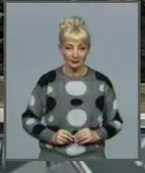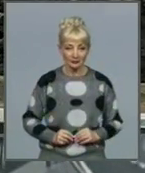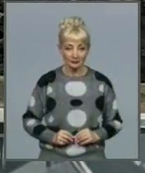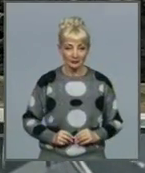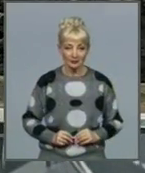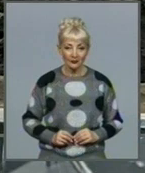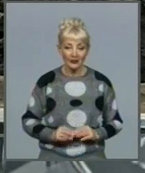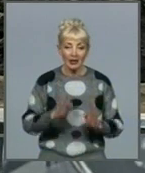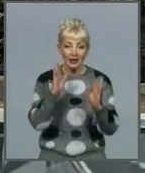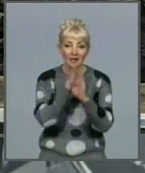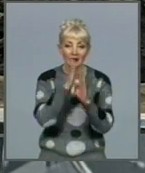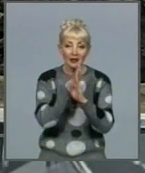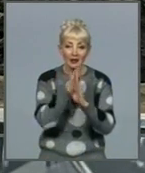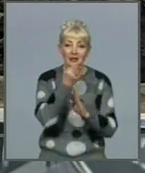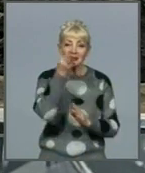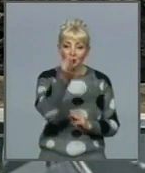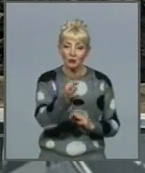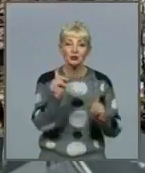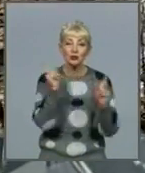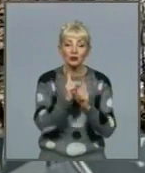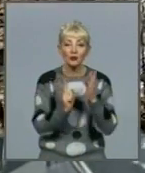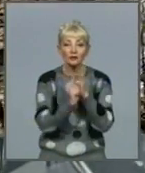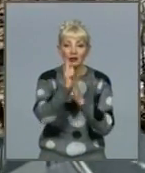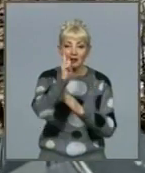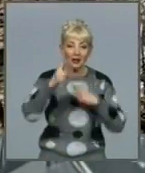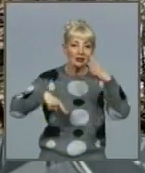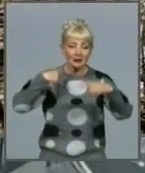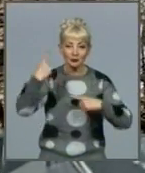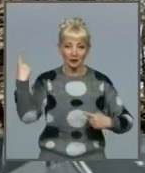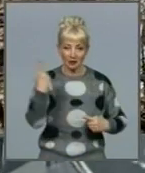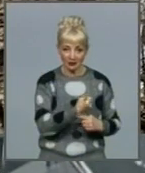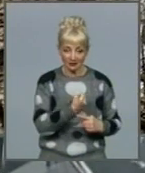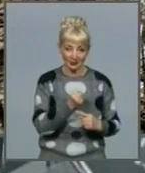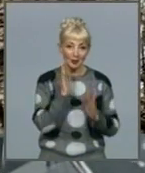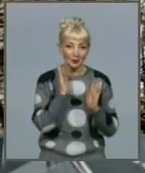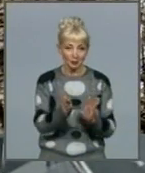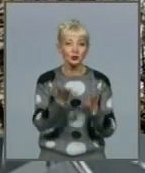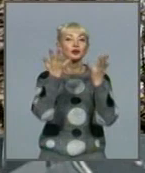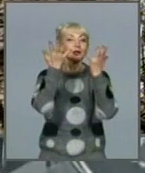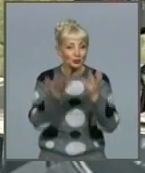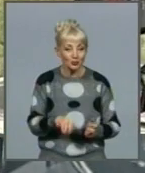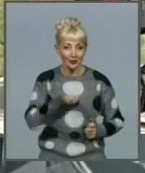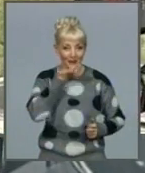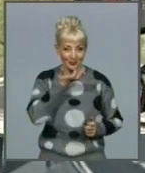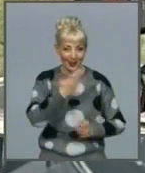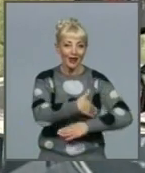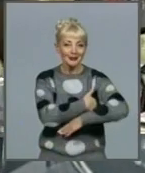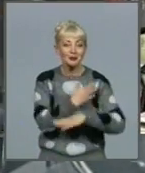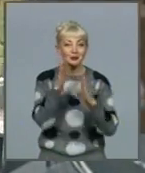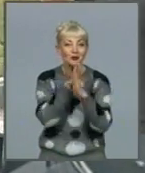Далі, зазначають синоптики, спочатку наступного тижня начебто буде ще тепліше. Температура повітря з дня на день